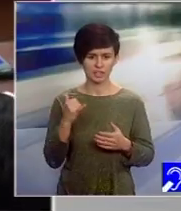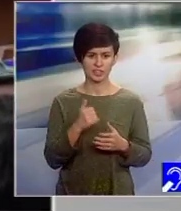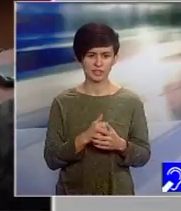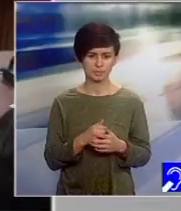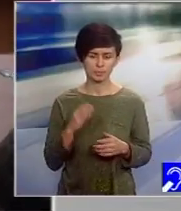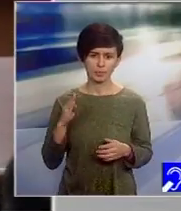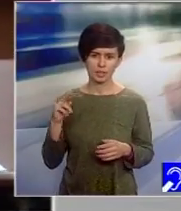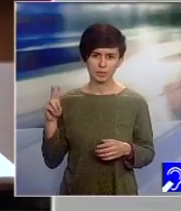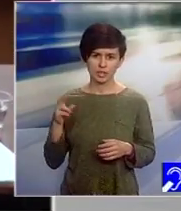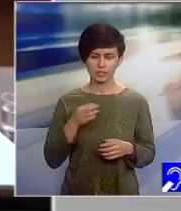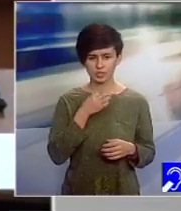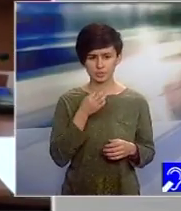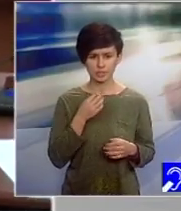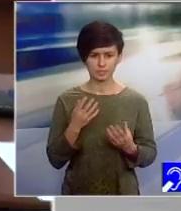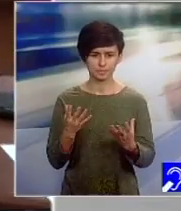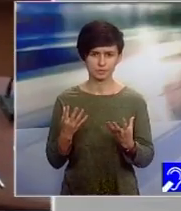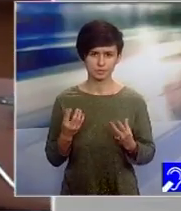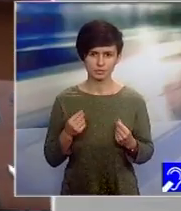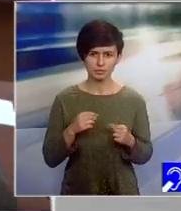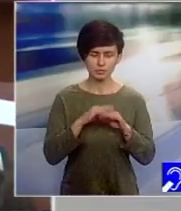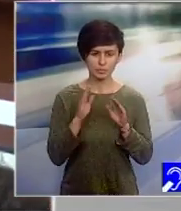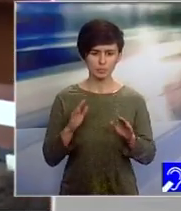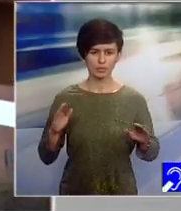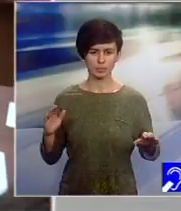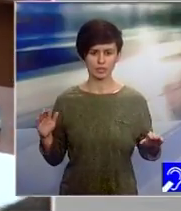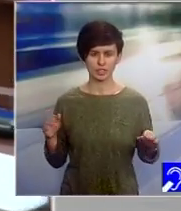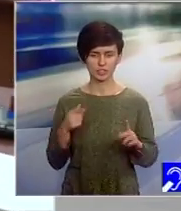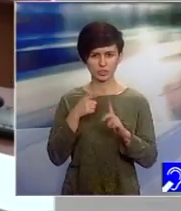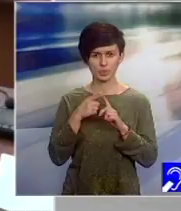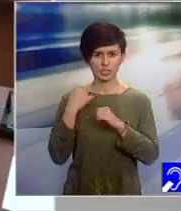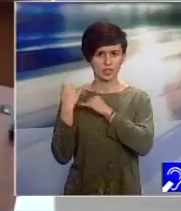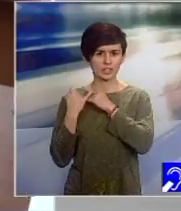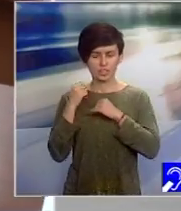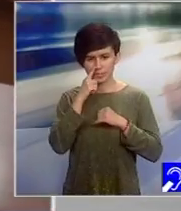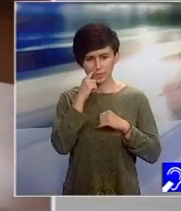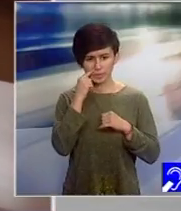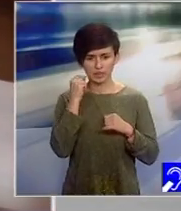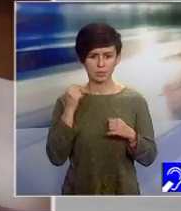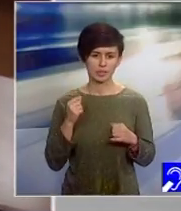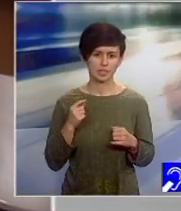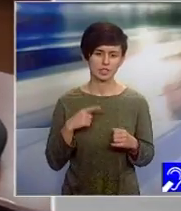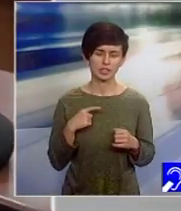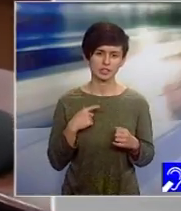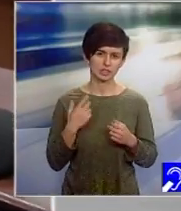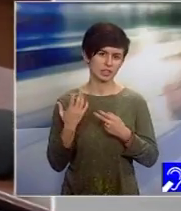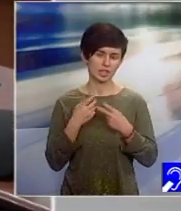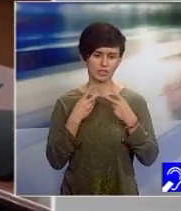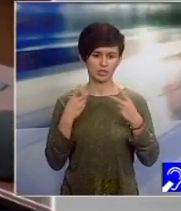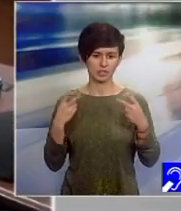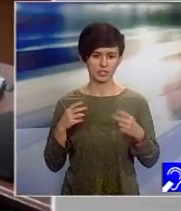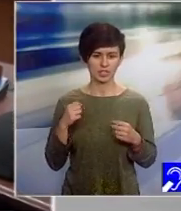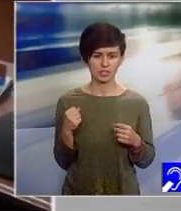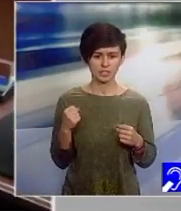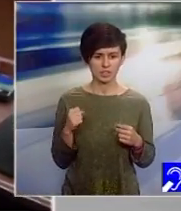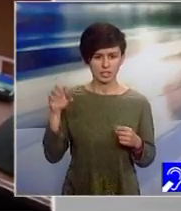spune că, pe lângă atracția priveliștilor din zona montană Făgăraș și obiectivele istorice, oamenii locului sunt cei care pun cu adevărat în valoare satele